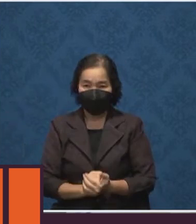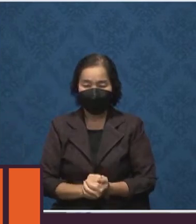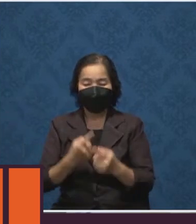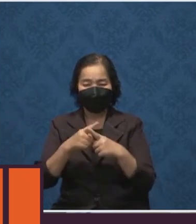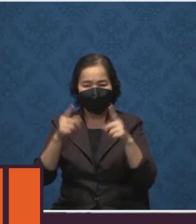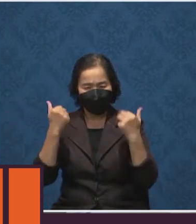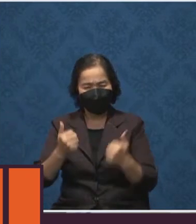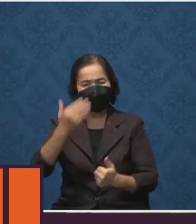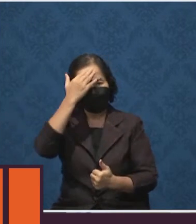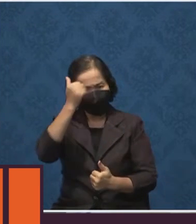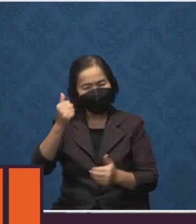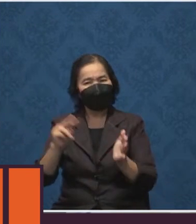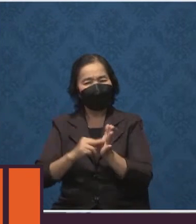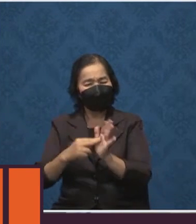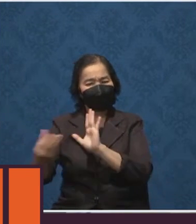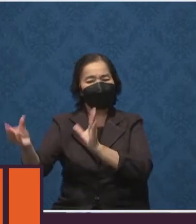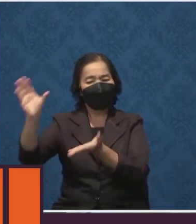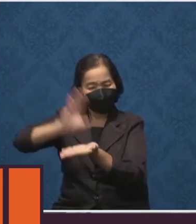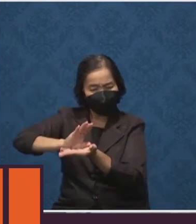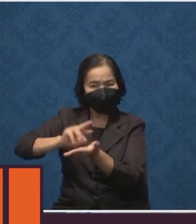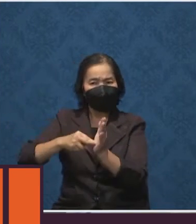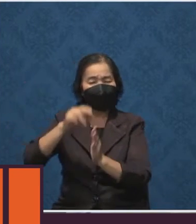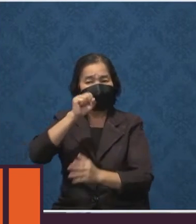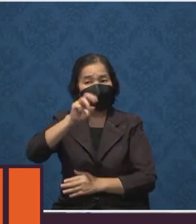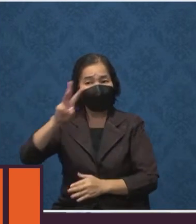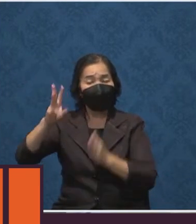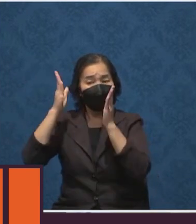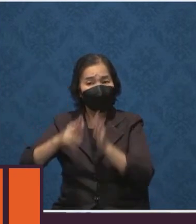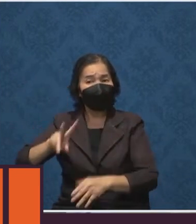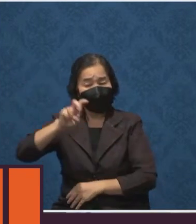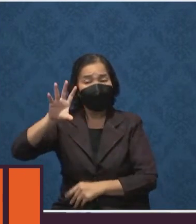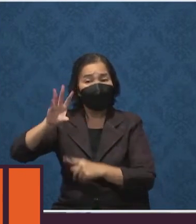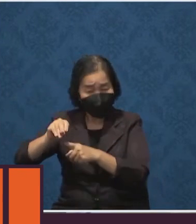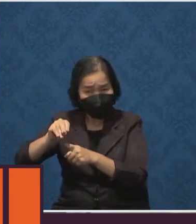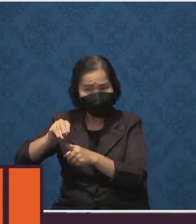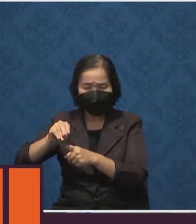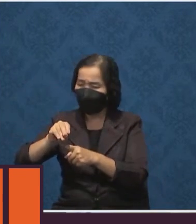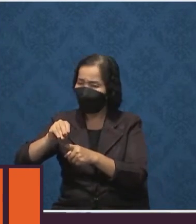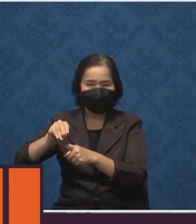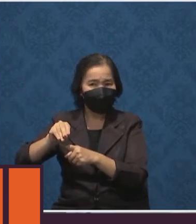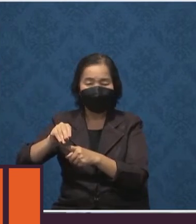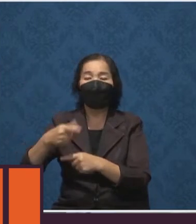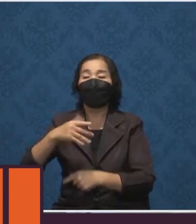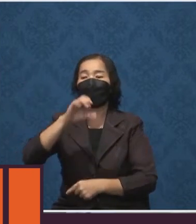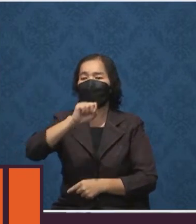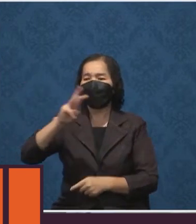ี้ตั้งไ้เผื่อสอวอรสำหรบสอวอร์ คนแต่สอวอ 250 คน